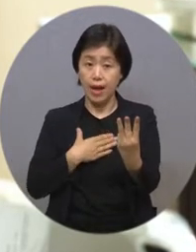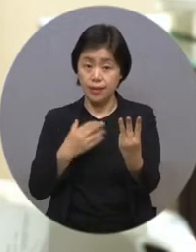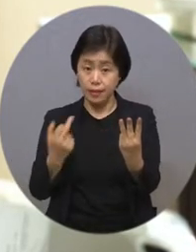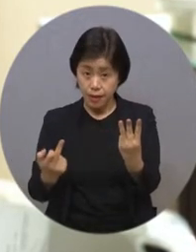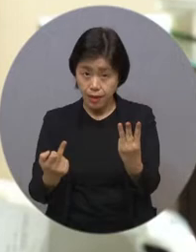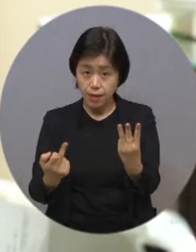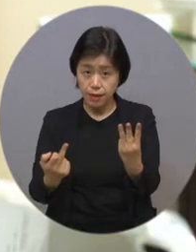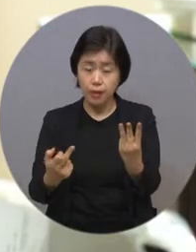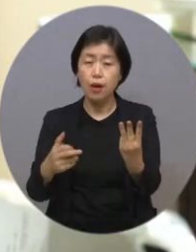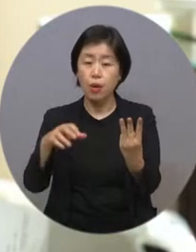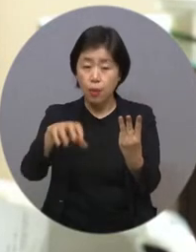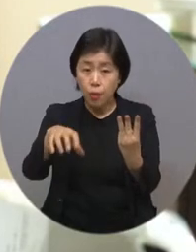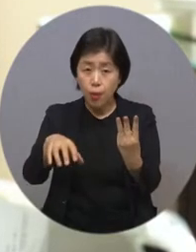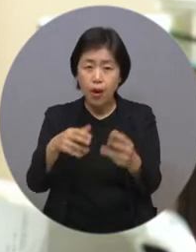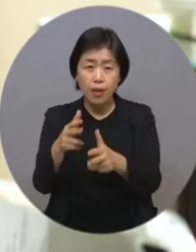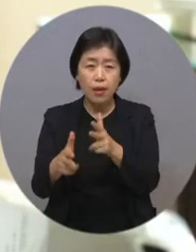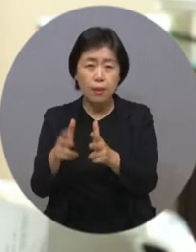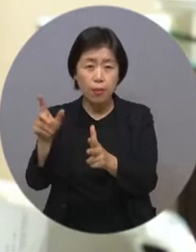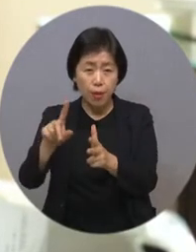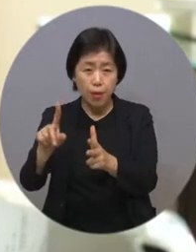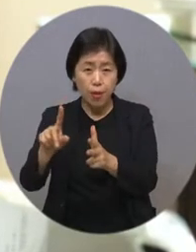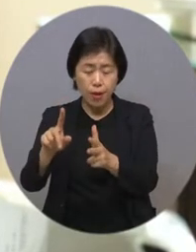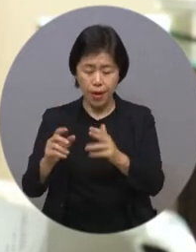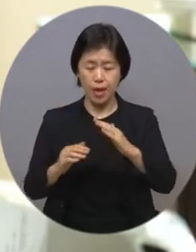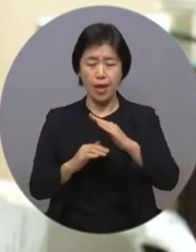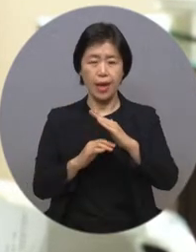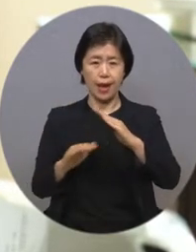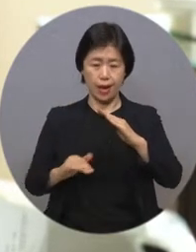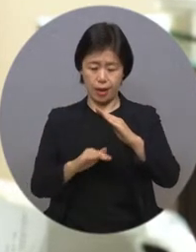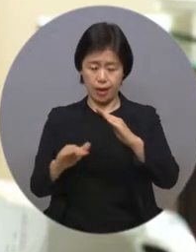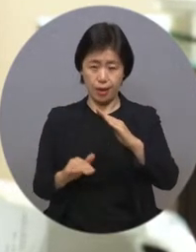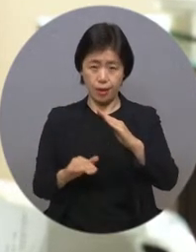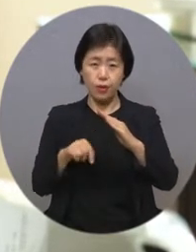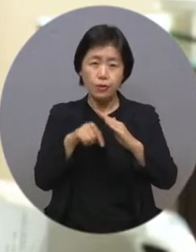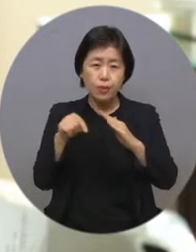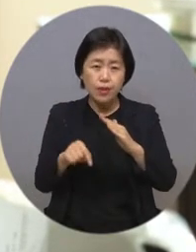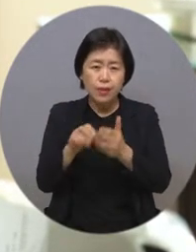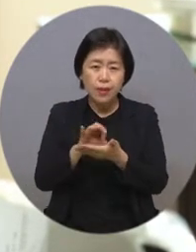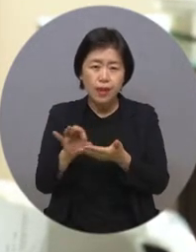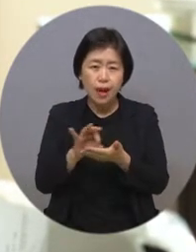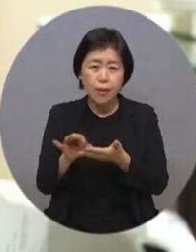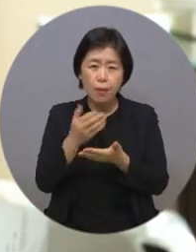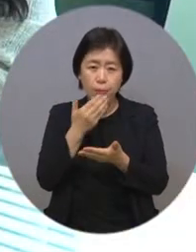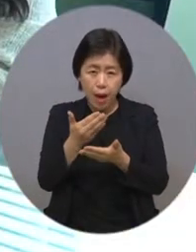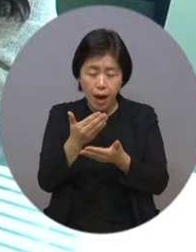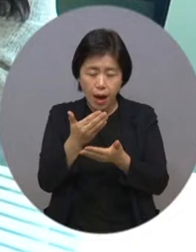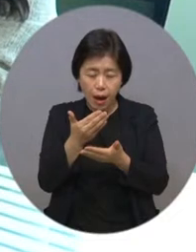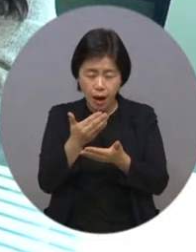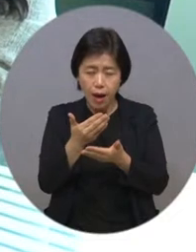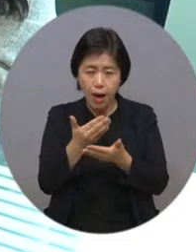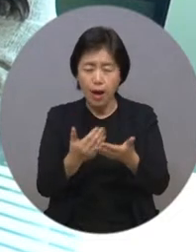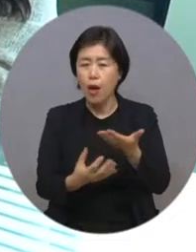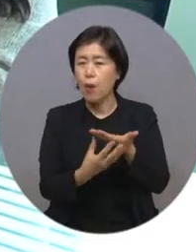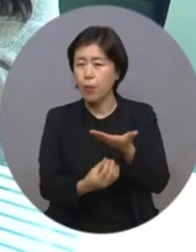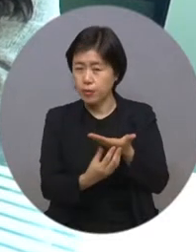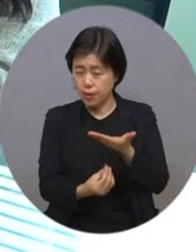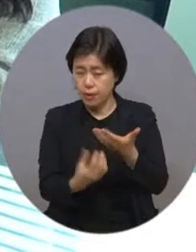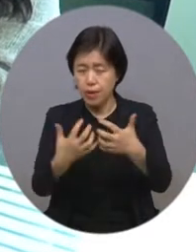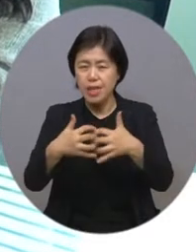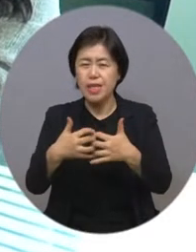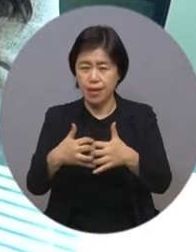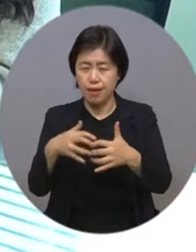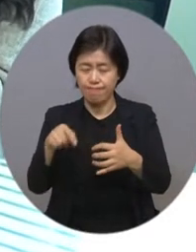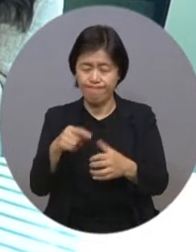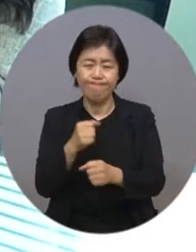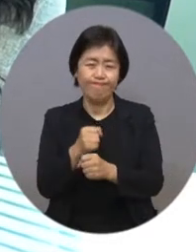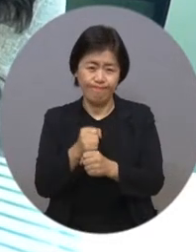전 세계에서 사용하고 있는 가정용 소형 복합기를 생산하고 있는 회사입니다. 아, 그러면 그거를 여기